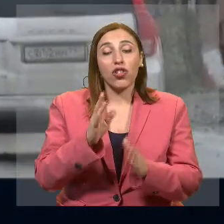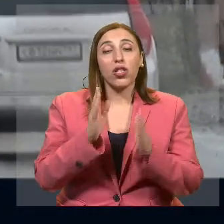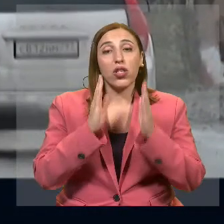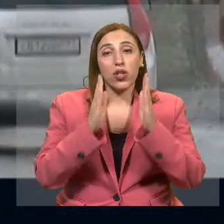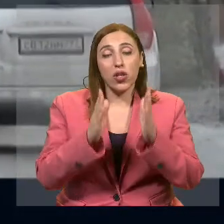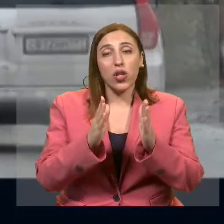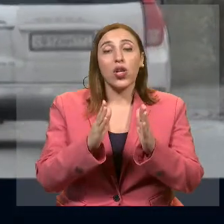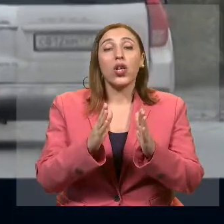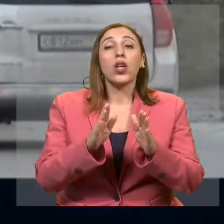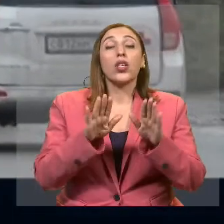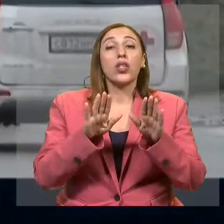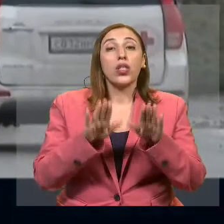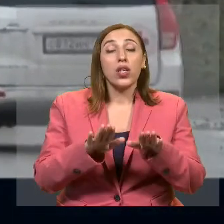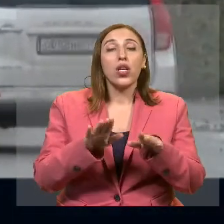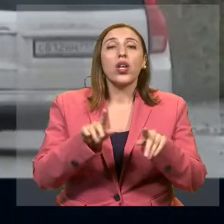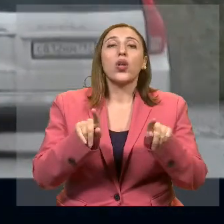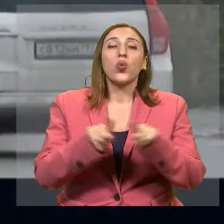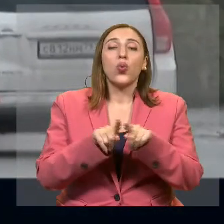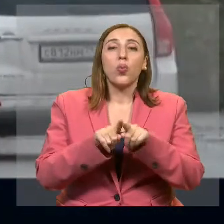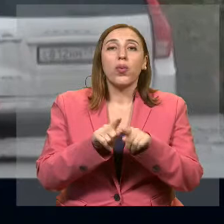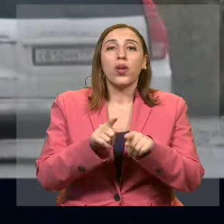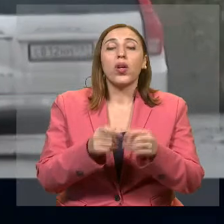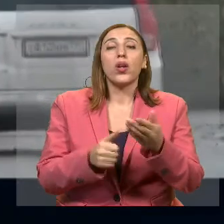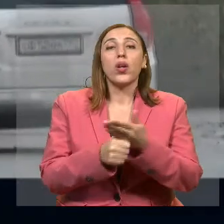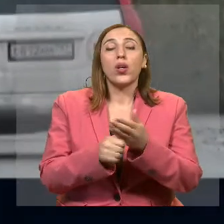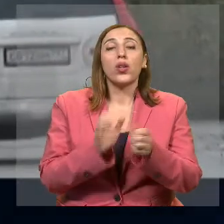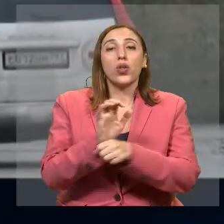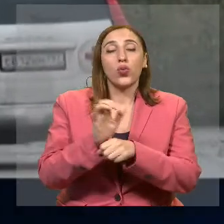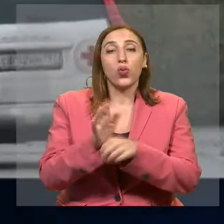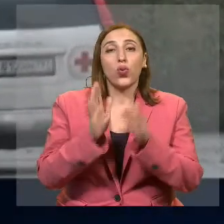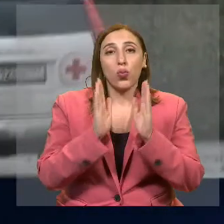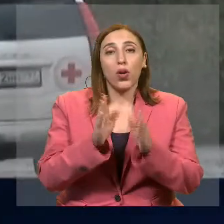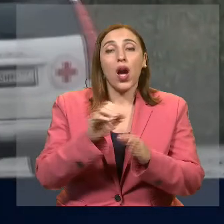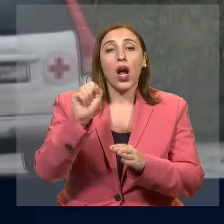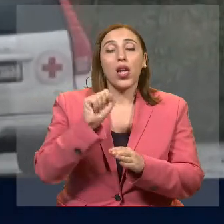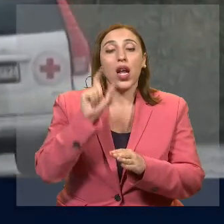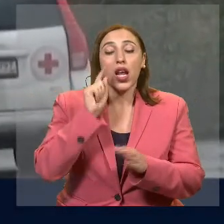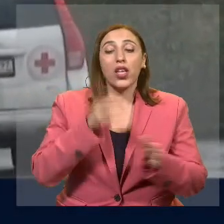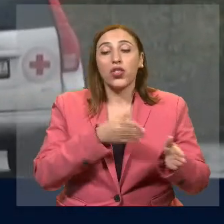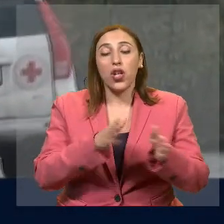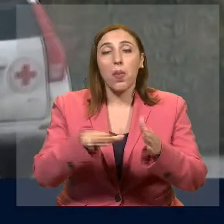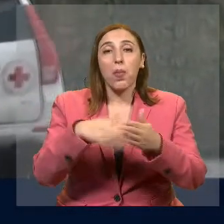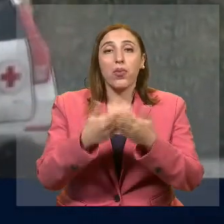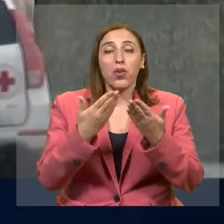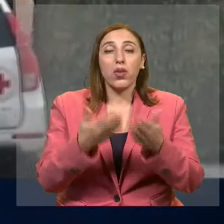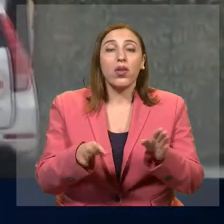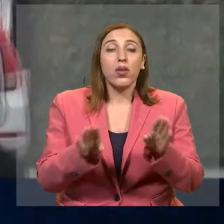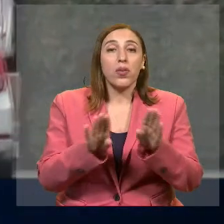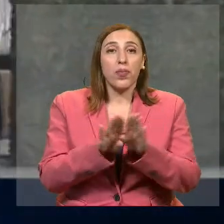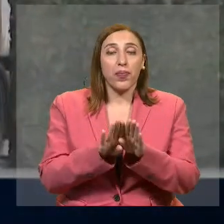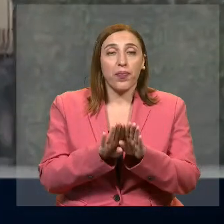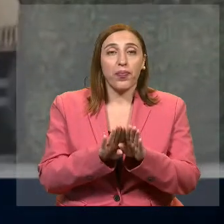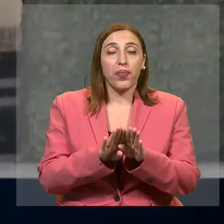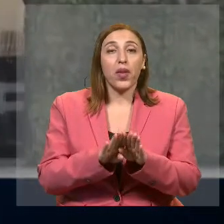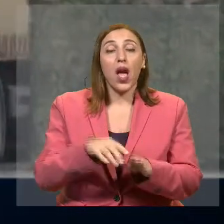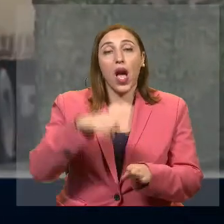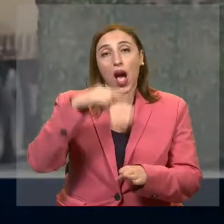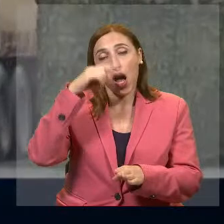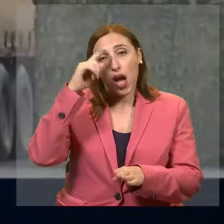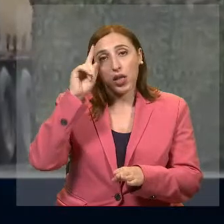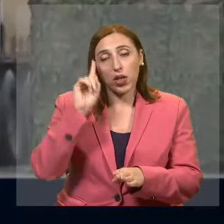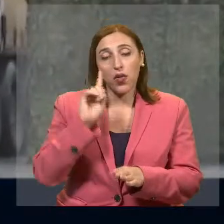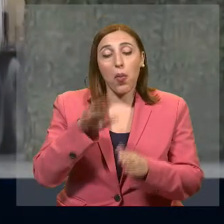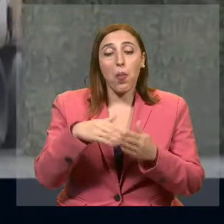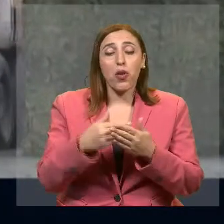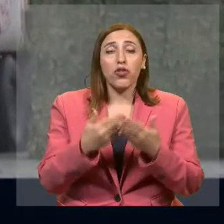հումանիտար բեռնափոխադրումները կվերականգնվեն։ Արցախը Հայաստանին կապող ճանապարհը մինչև այս պահը փակ է։ Ընդ որում ադրբեջանական